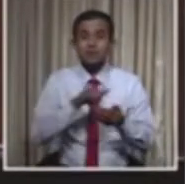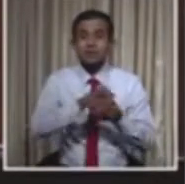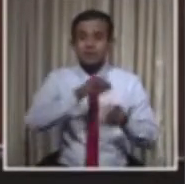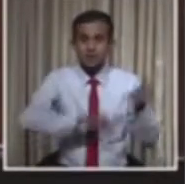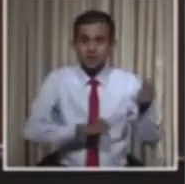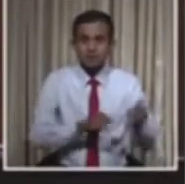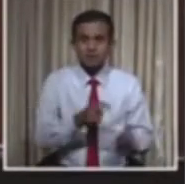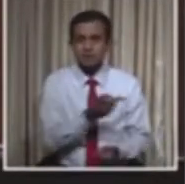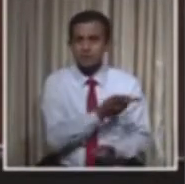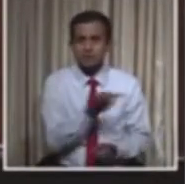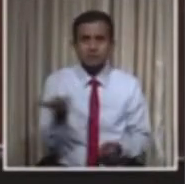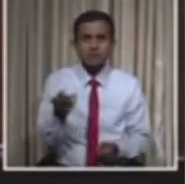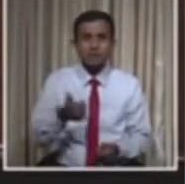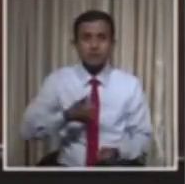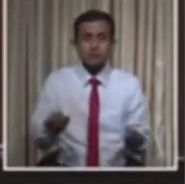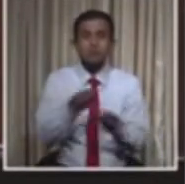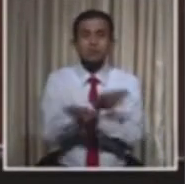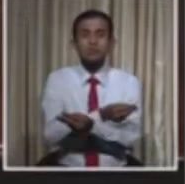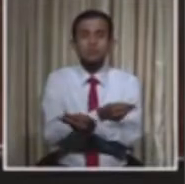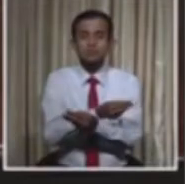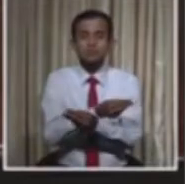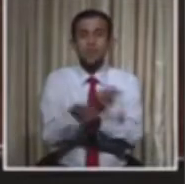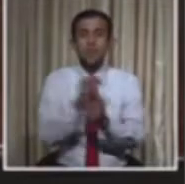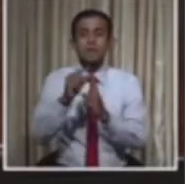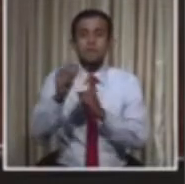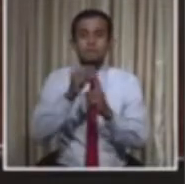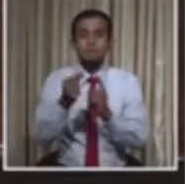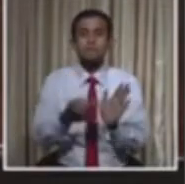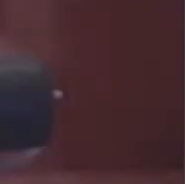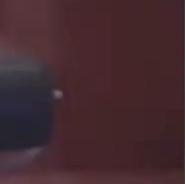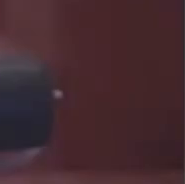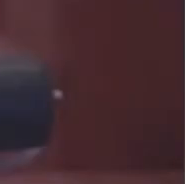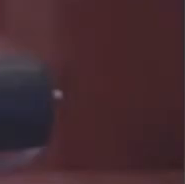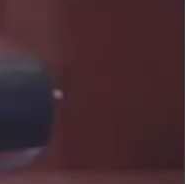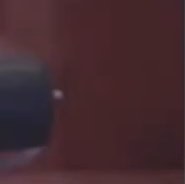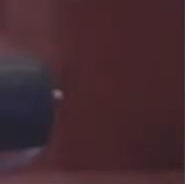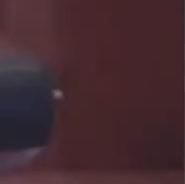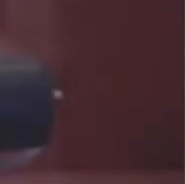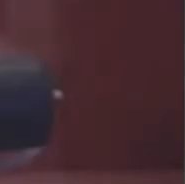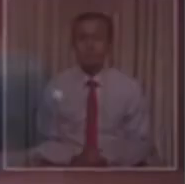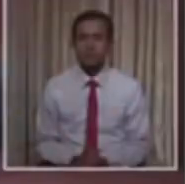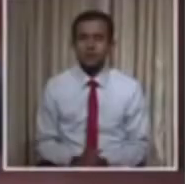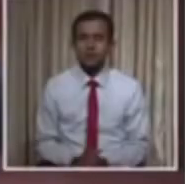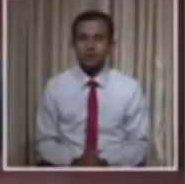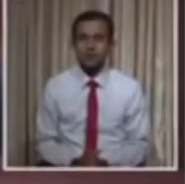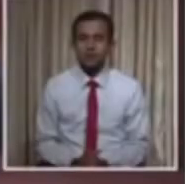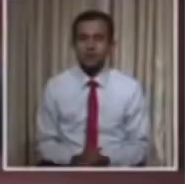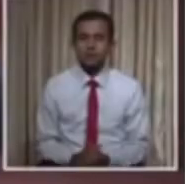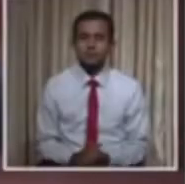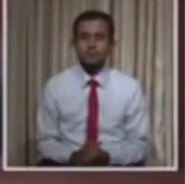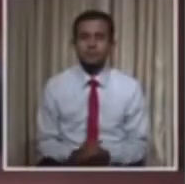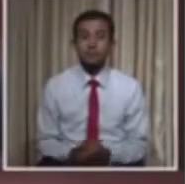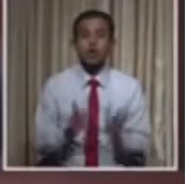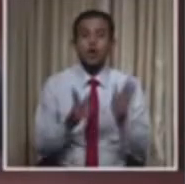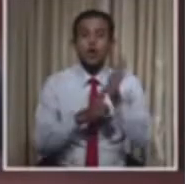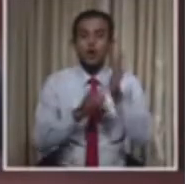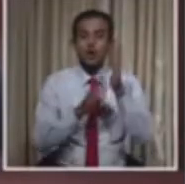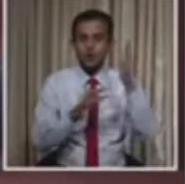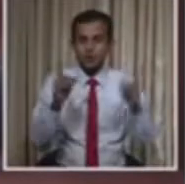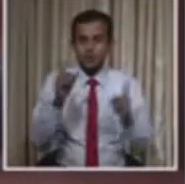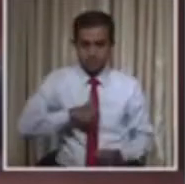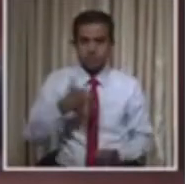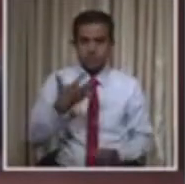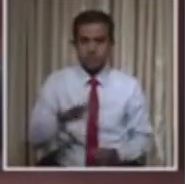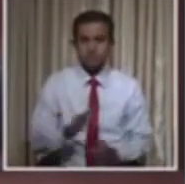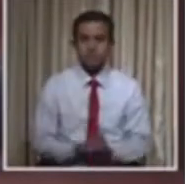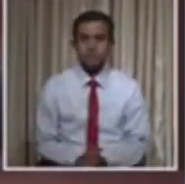අතර ඇති වූ එකගතාවයේ ගිවිසුම පාර්ලිමේන්තුවේ ඉදිරිපත් කරන්න කියලා මා ඉල්ලා සිටියා. ඒ වෙලාවේදී ලොකුගේ අමාත්‍යතුමා මේ පාර්ලිමේන්තුවට එකඟ